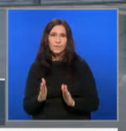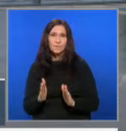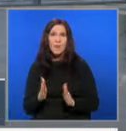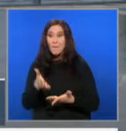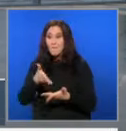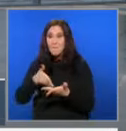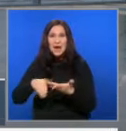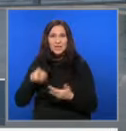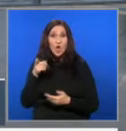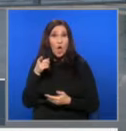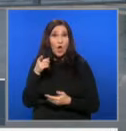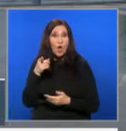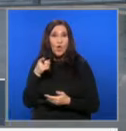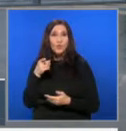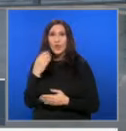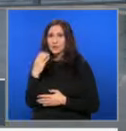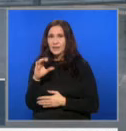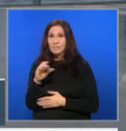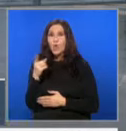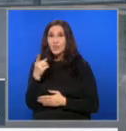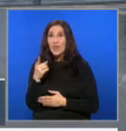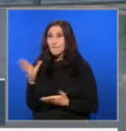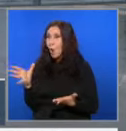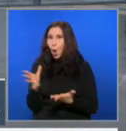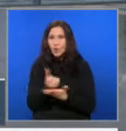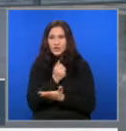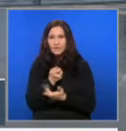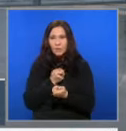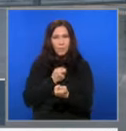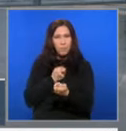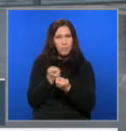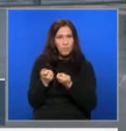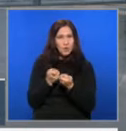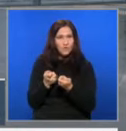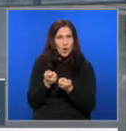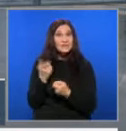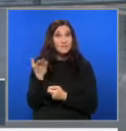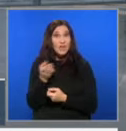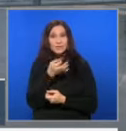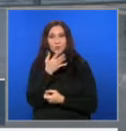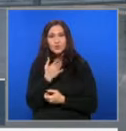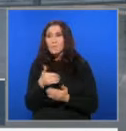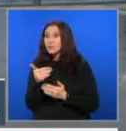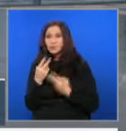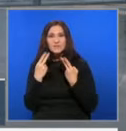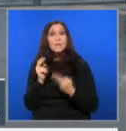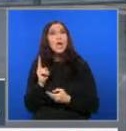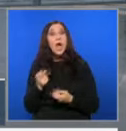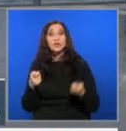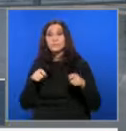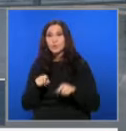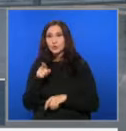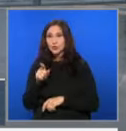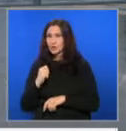конкретно парче от този видеоматериал. Оттам откриват провокация в тази случка. Предстои да видим как ще